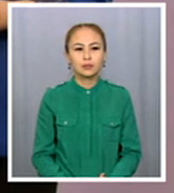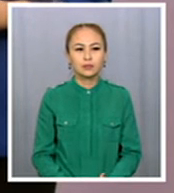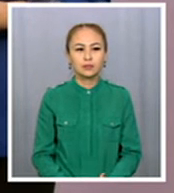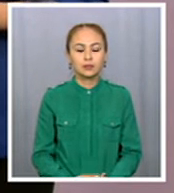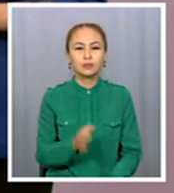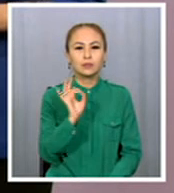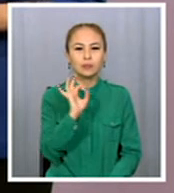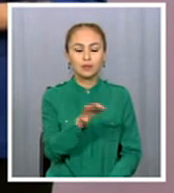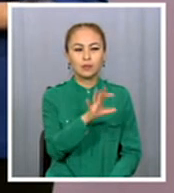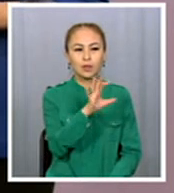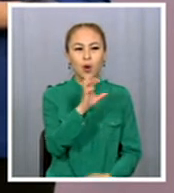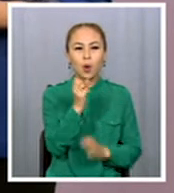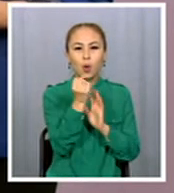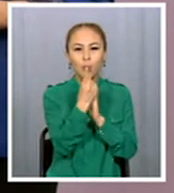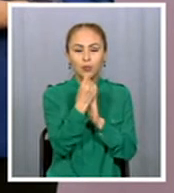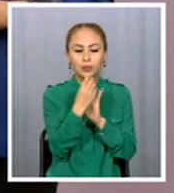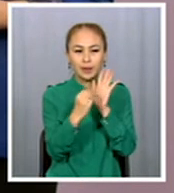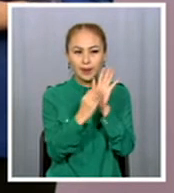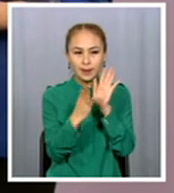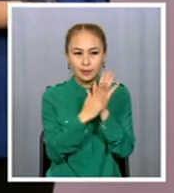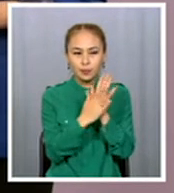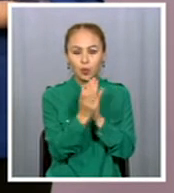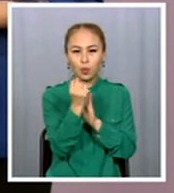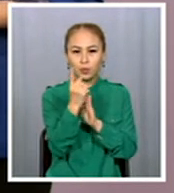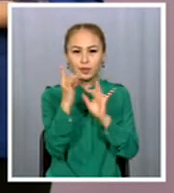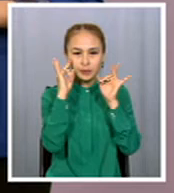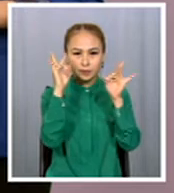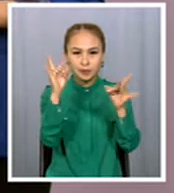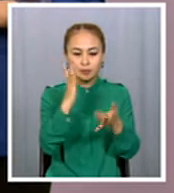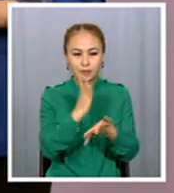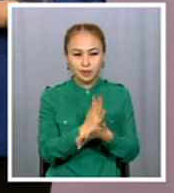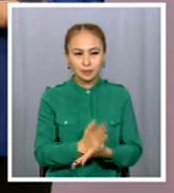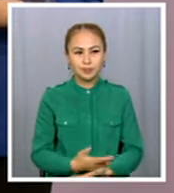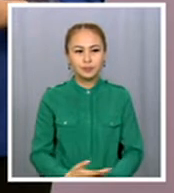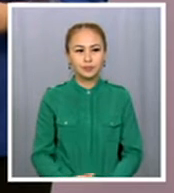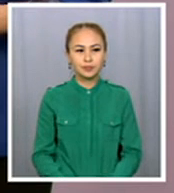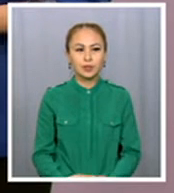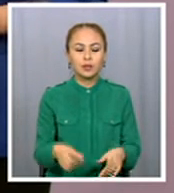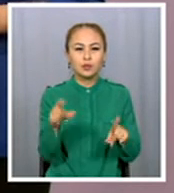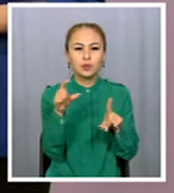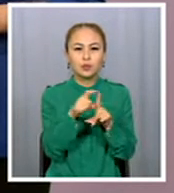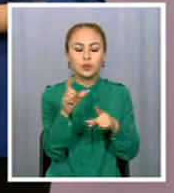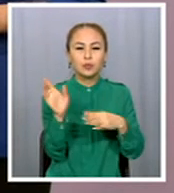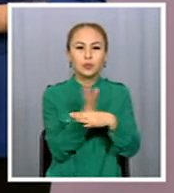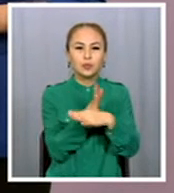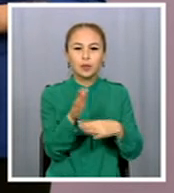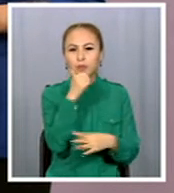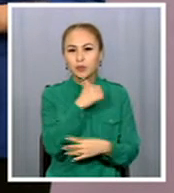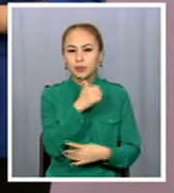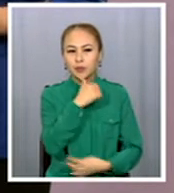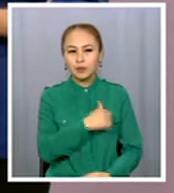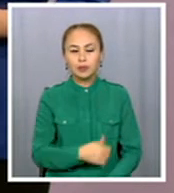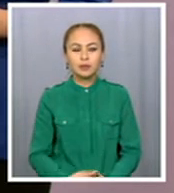Дұрыс, 11 әріп, 11 дыбыс бар екен. Сөзді буынға бөліп көрейік.